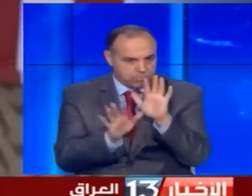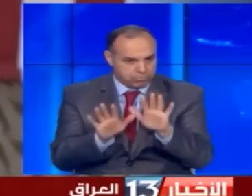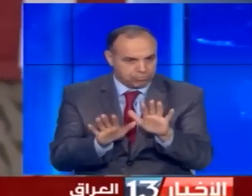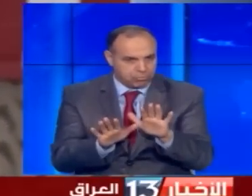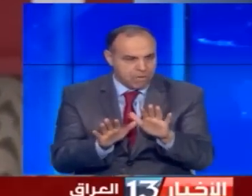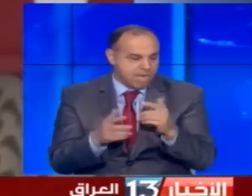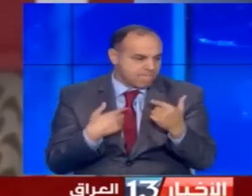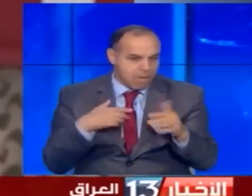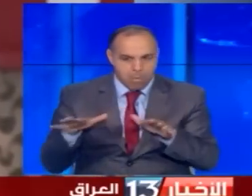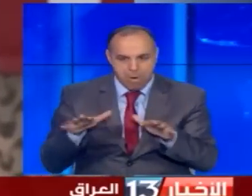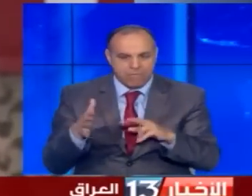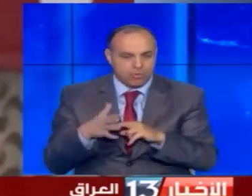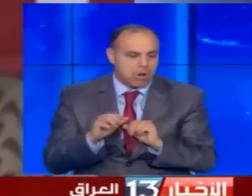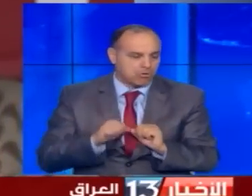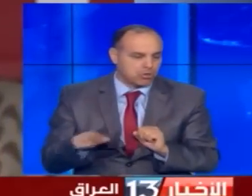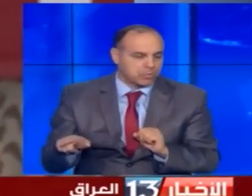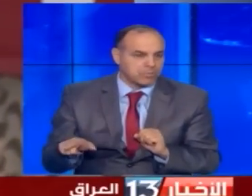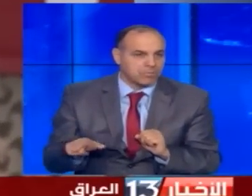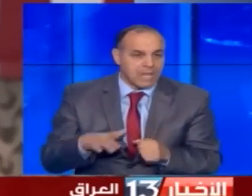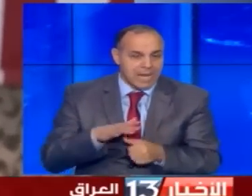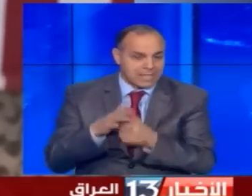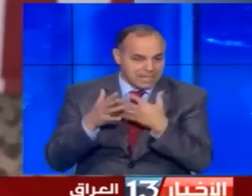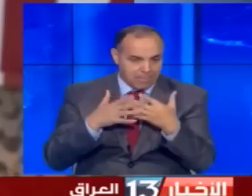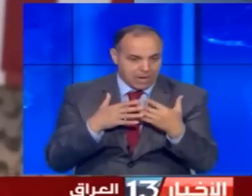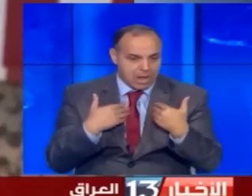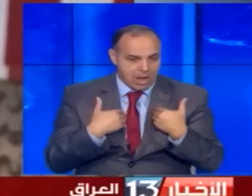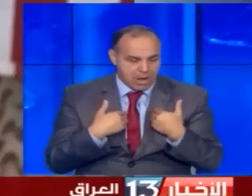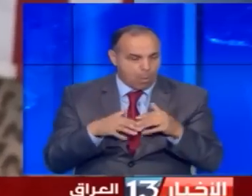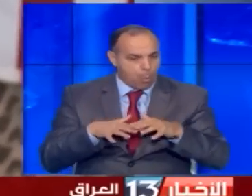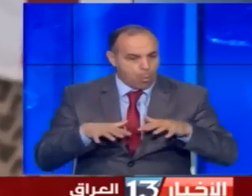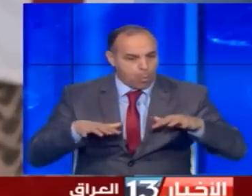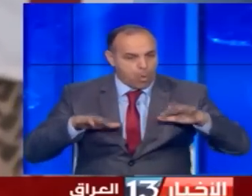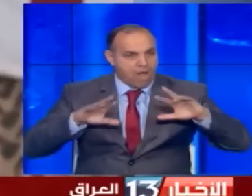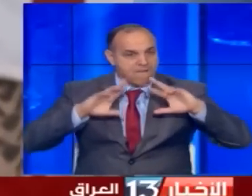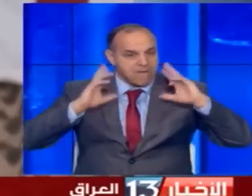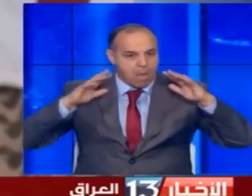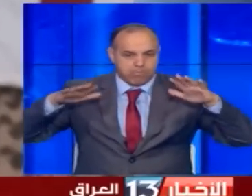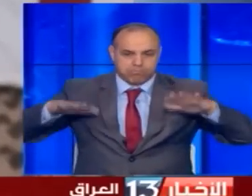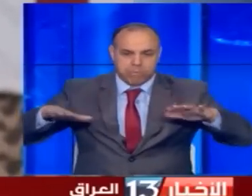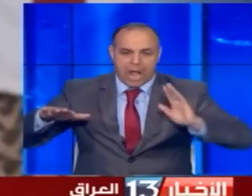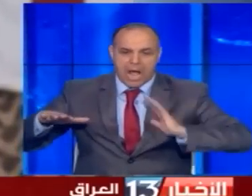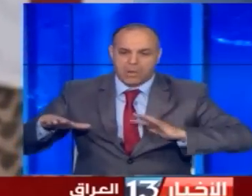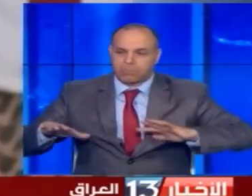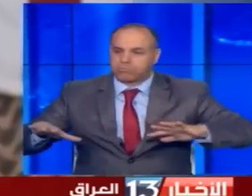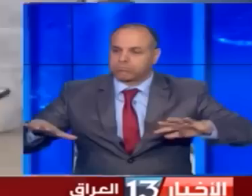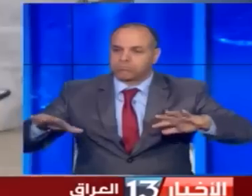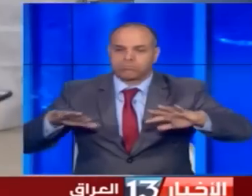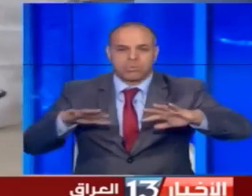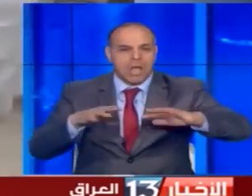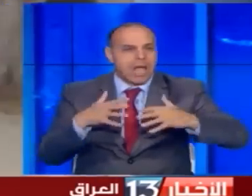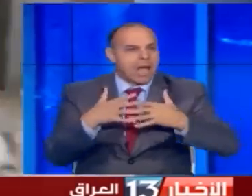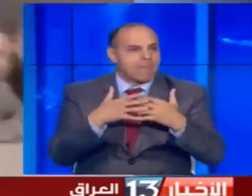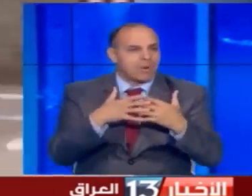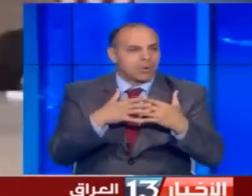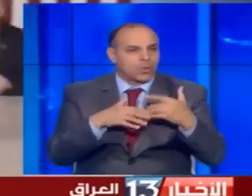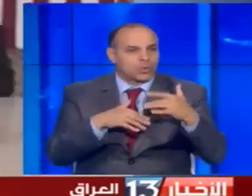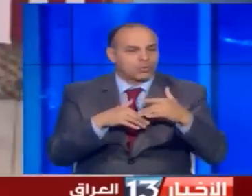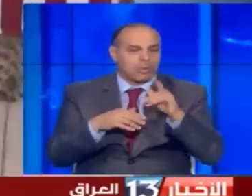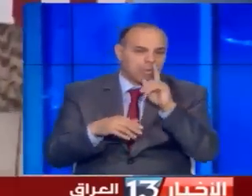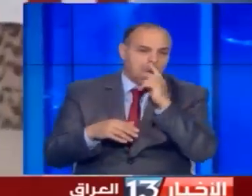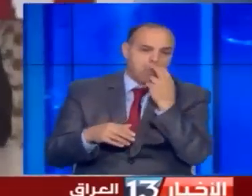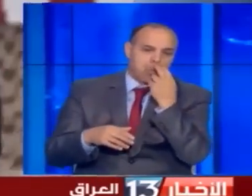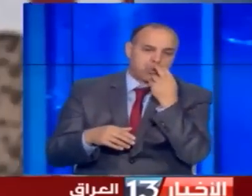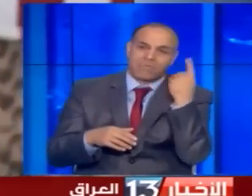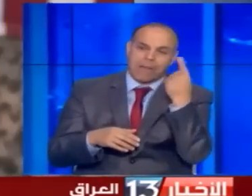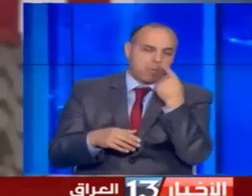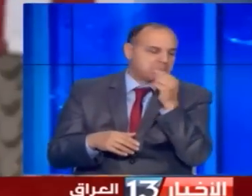بشيء في سوريا. ترامب قال أيضا نحن منتشرون في جميع أنحاء العالم ولا تستطيع الولايات المتحدة أن تبقى شرطي